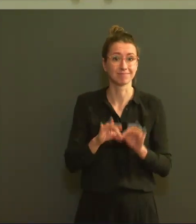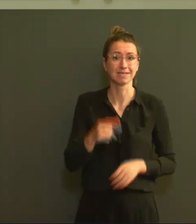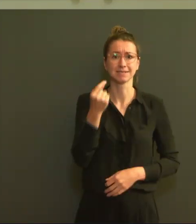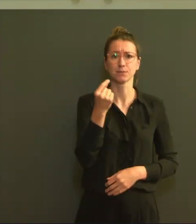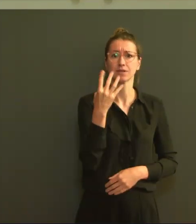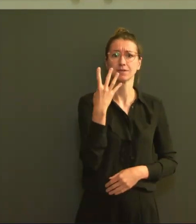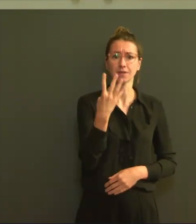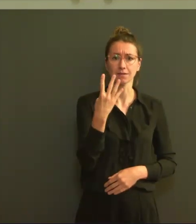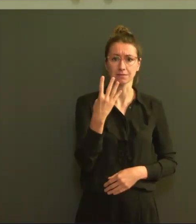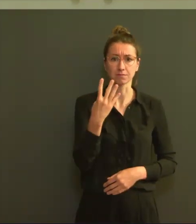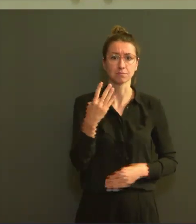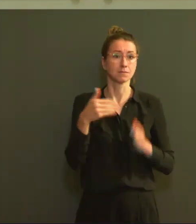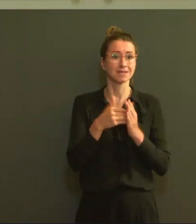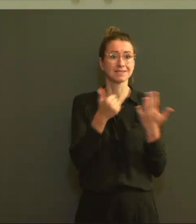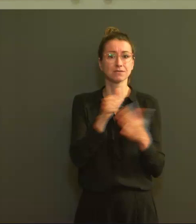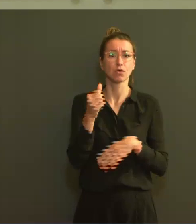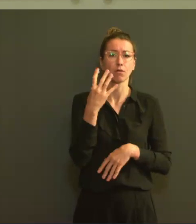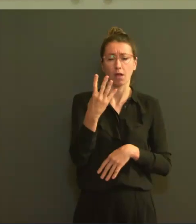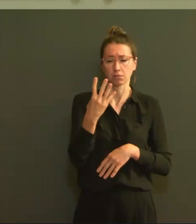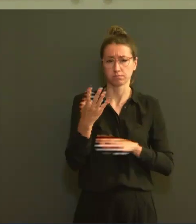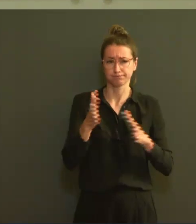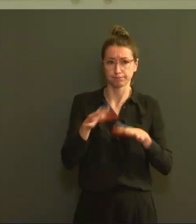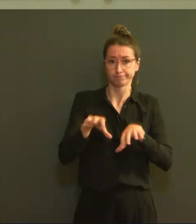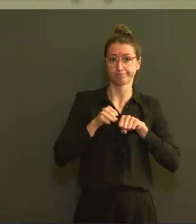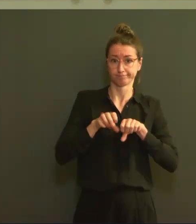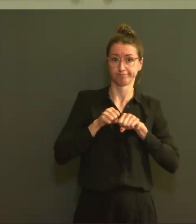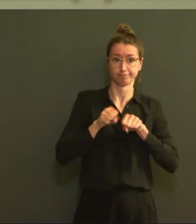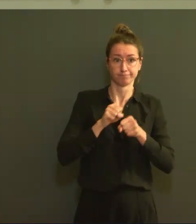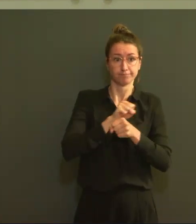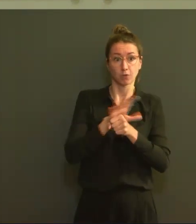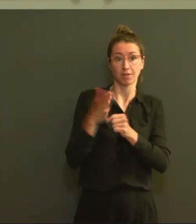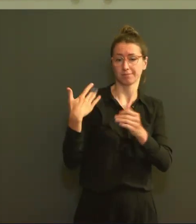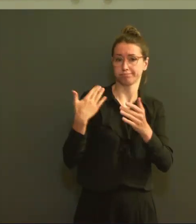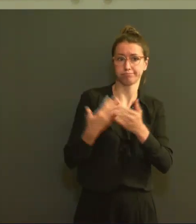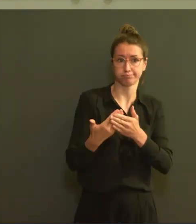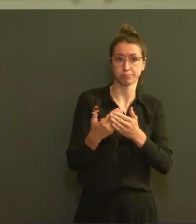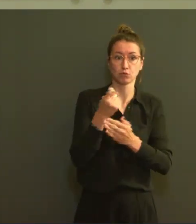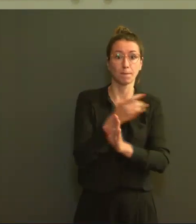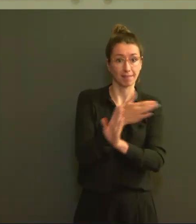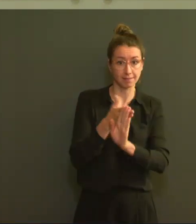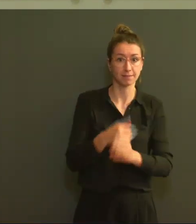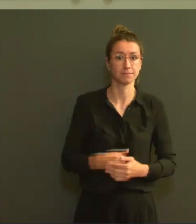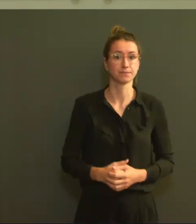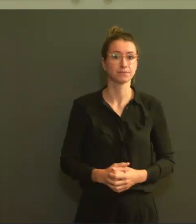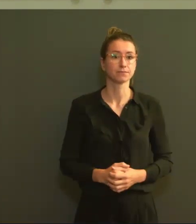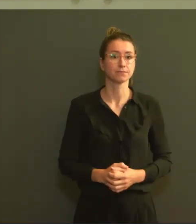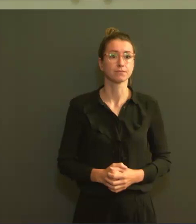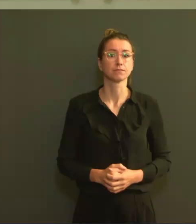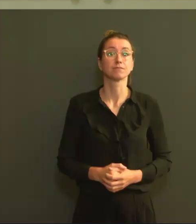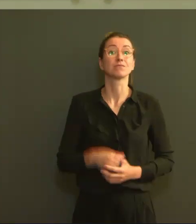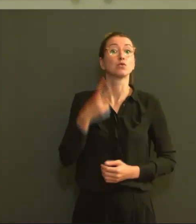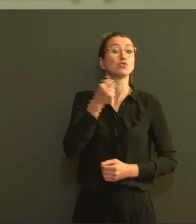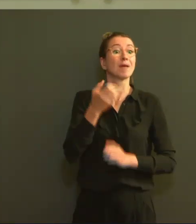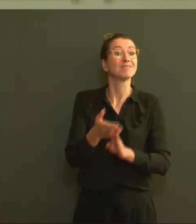moyenne par jour ont été enregistrées ces derniers 7 jours. La semaine précédente, il y avait